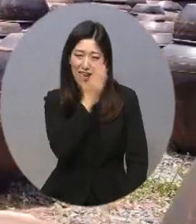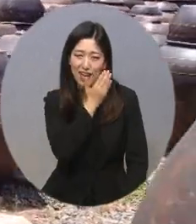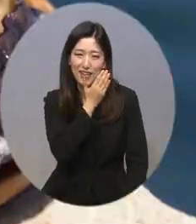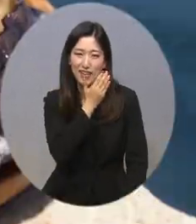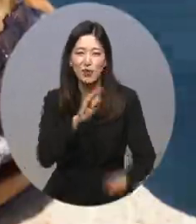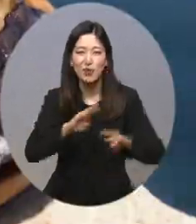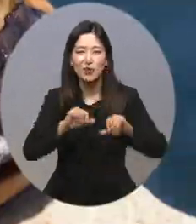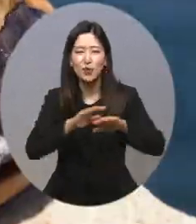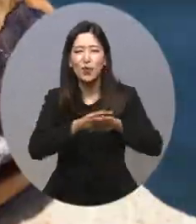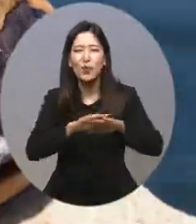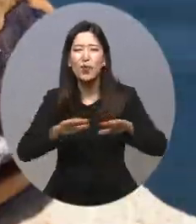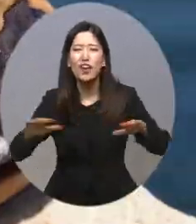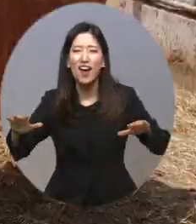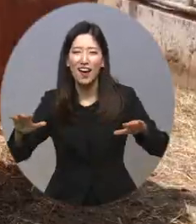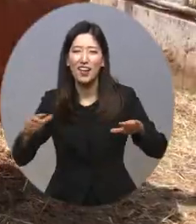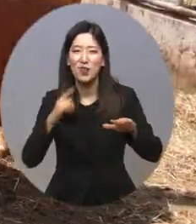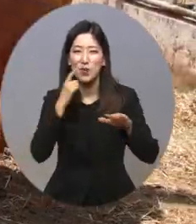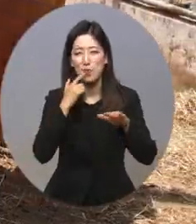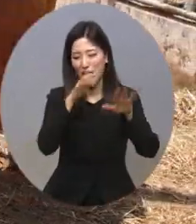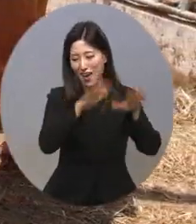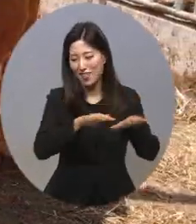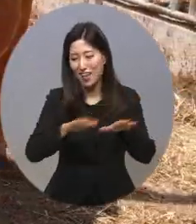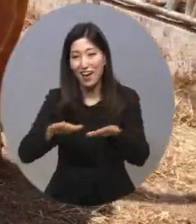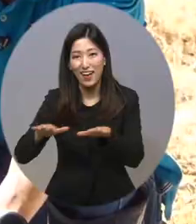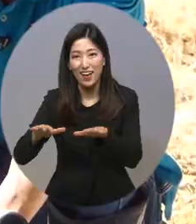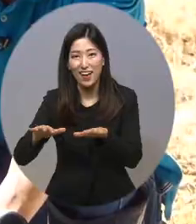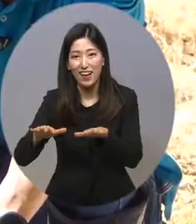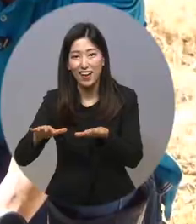기름진 토양, 네. 또 청정 바다, 그리고